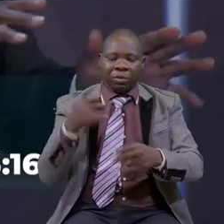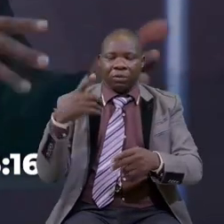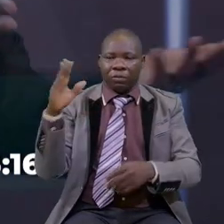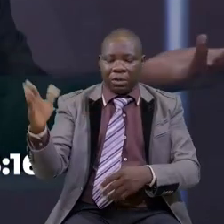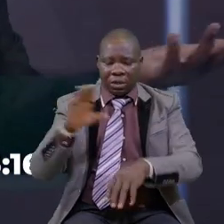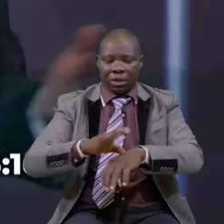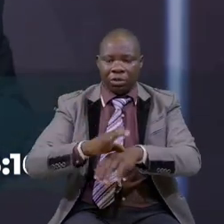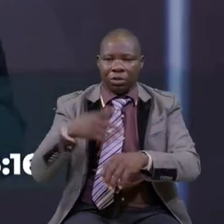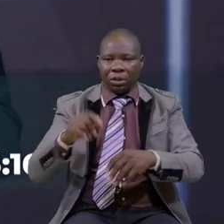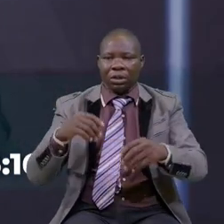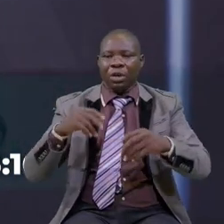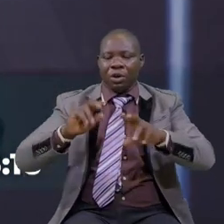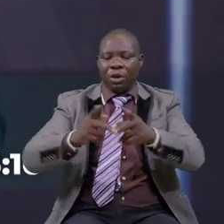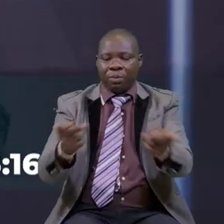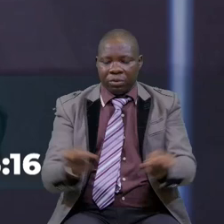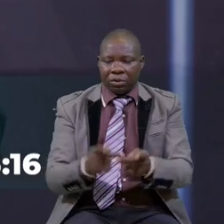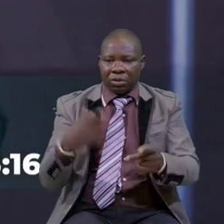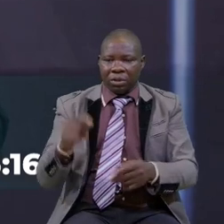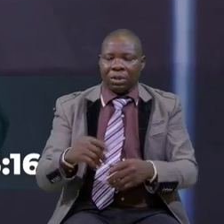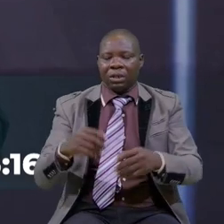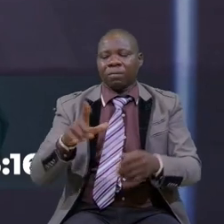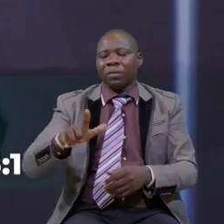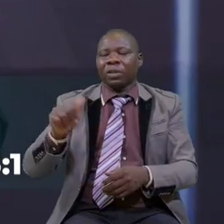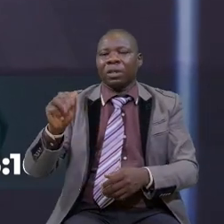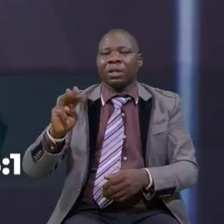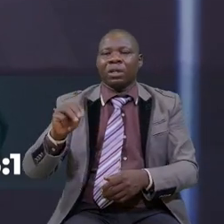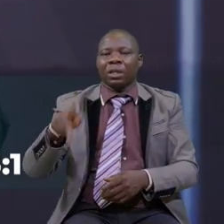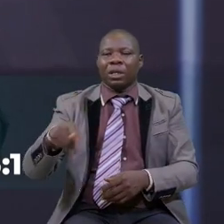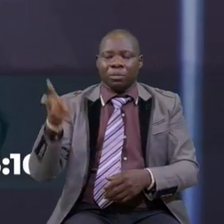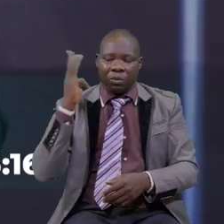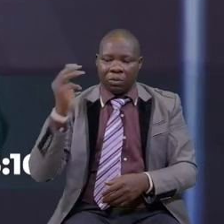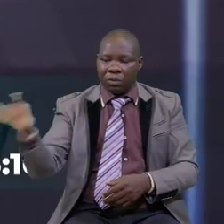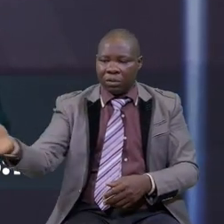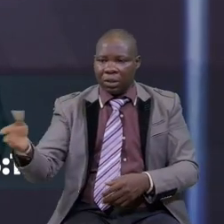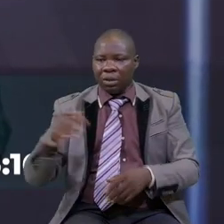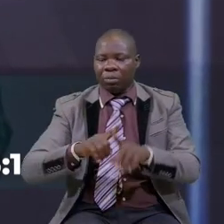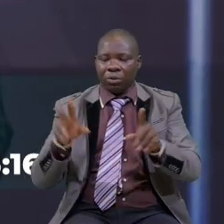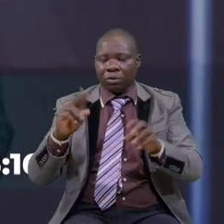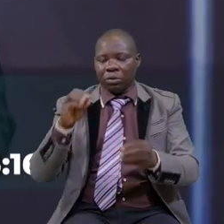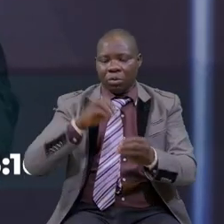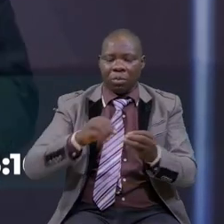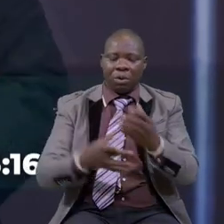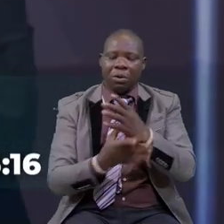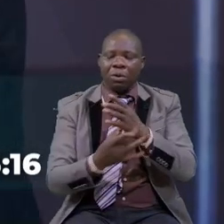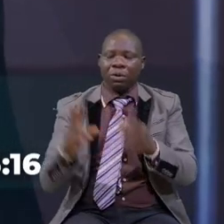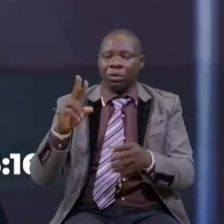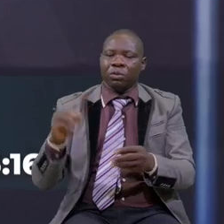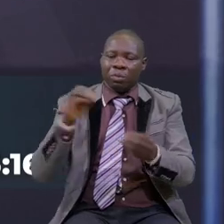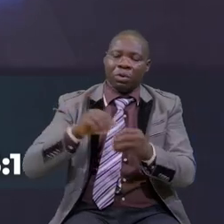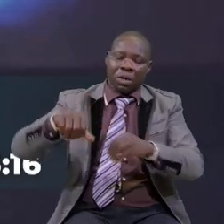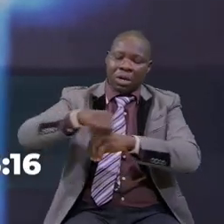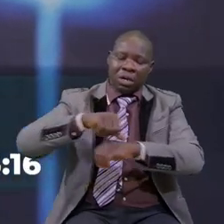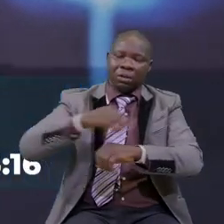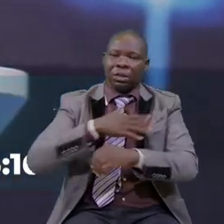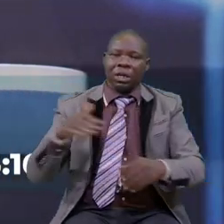titre, la lampe est là, mais l'huile est épuisée, plus d'huile, plus d'onction.